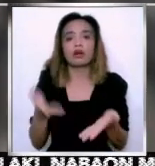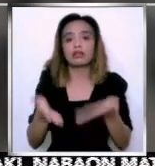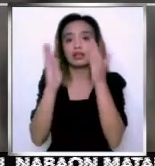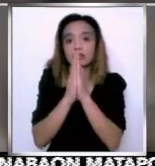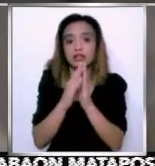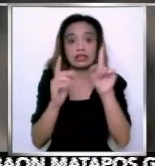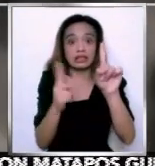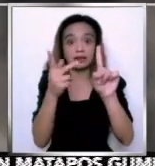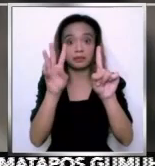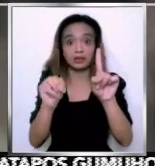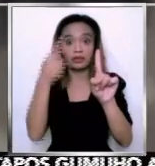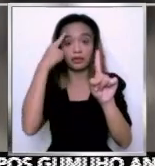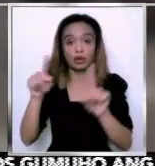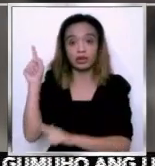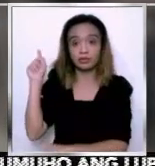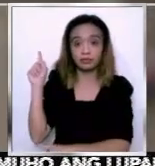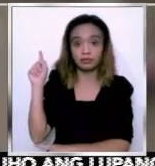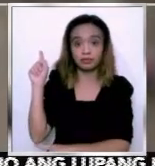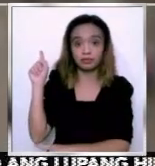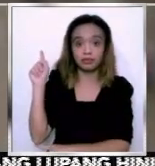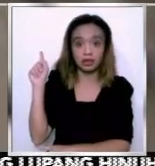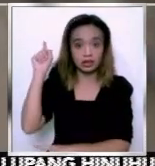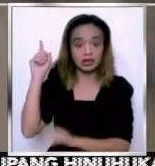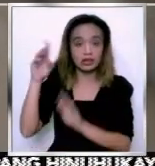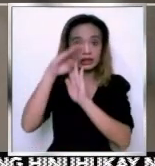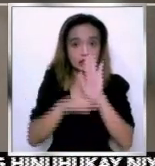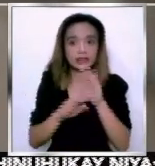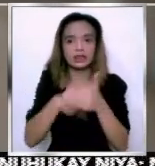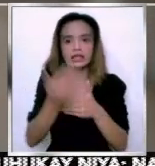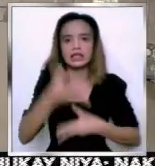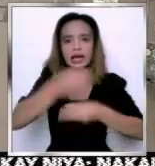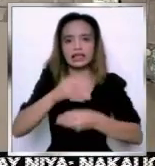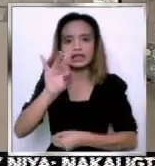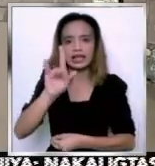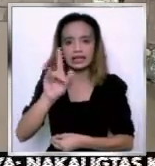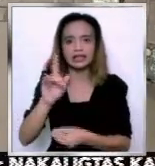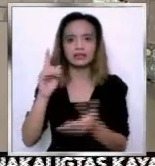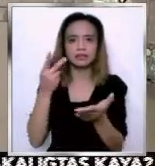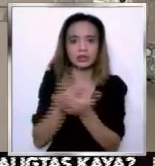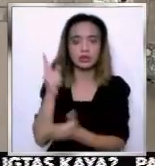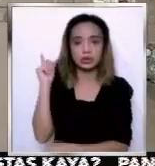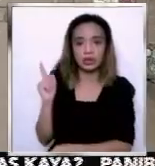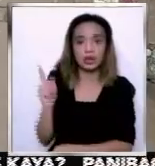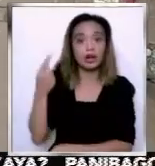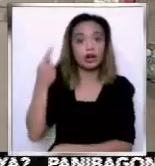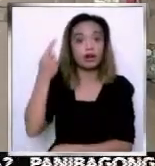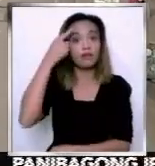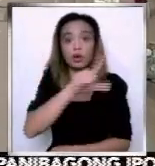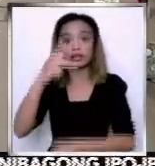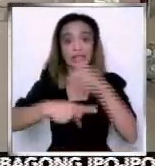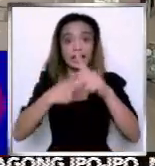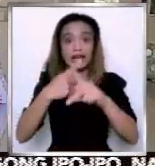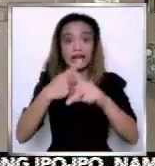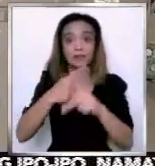para sa sedan, AUV at SUV, habang dagdag 18 pesos sa hatchback. Para naman sa lahat na uri ng TNVS, sabi ni